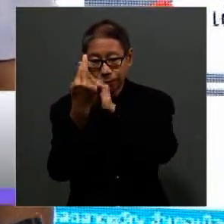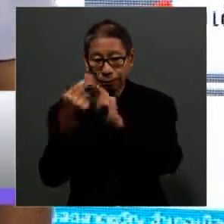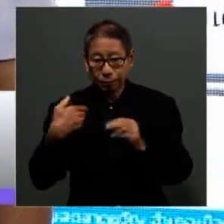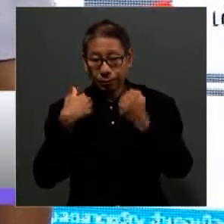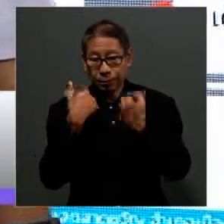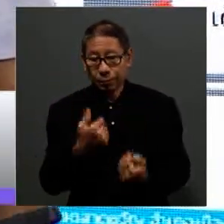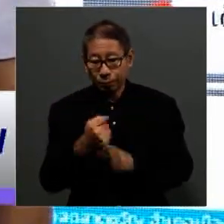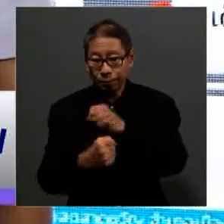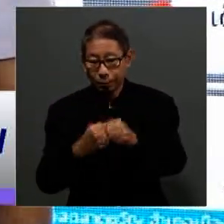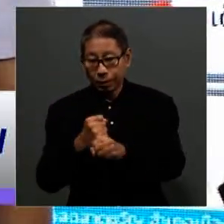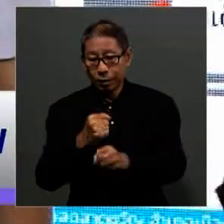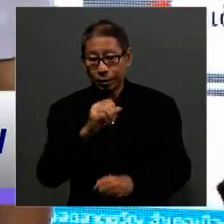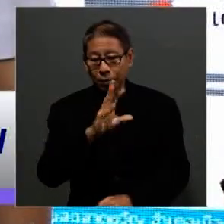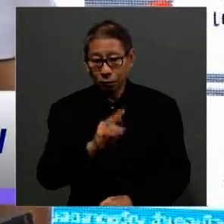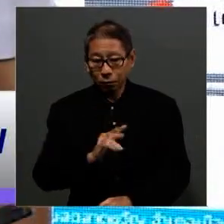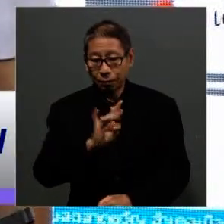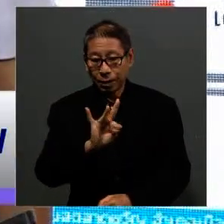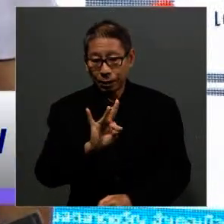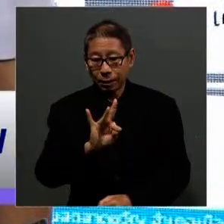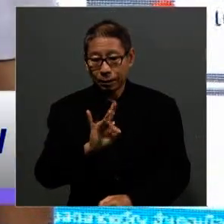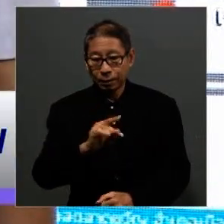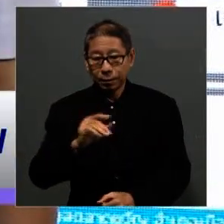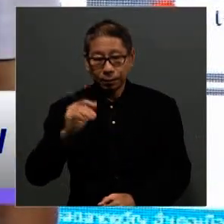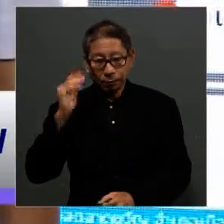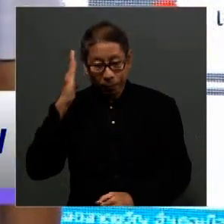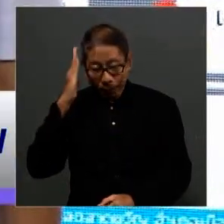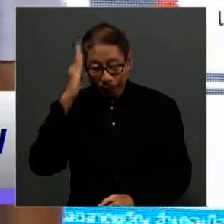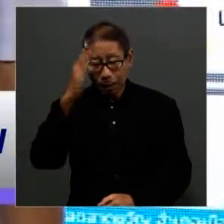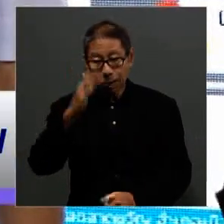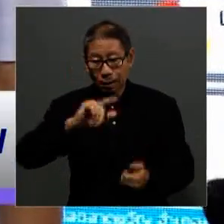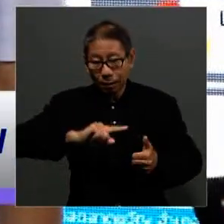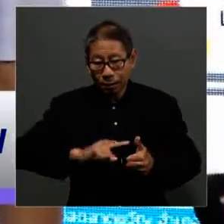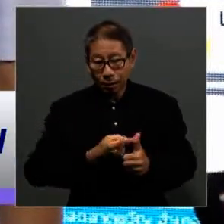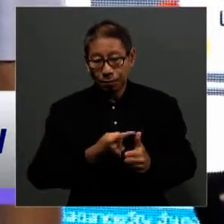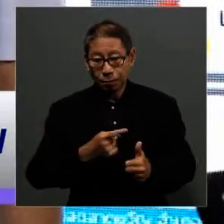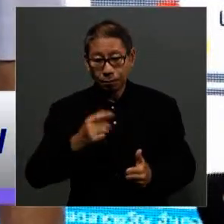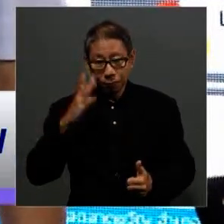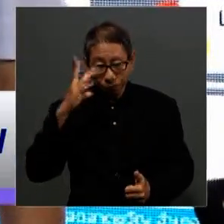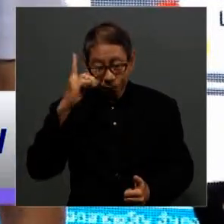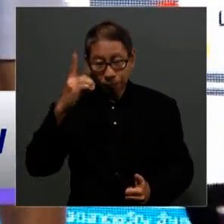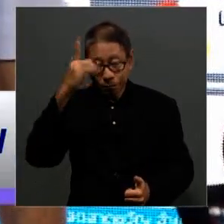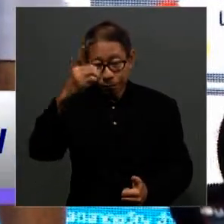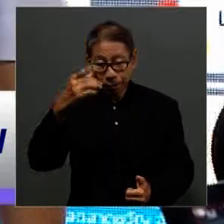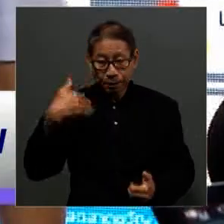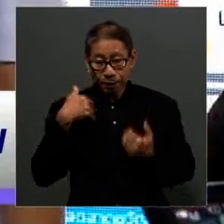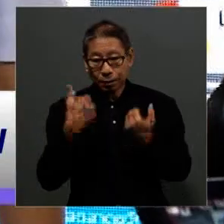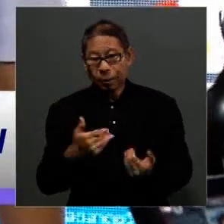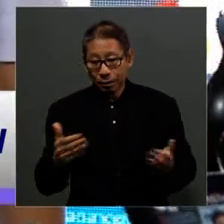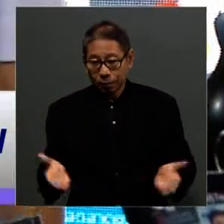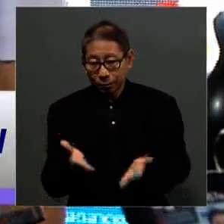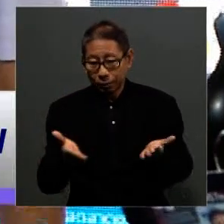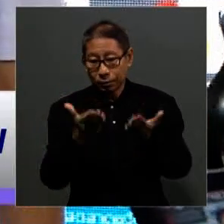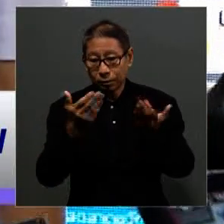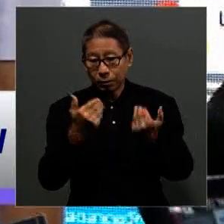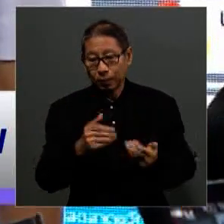2568นะปีหน้าเนี่ยนะปีงบประมาณ 2568ก็จะเริ่มวันมะรืนนี้ละครับบอกว่ายังคงขับเคลื่อนการส่ง